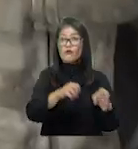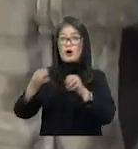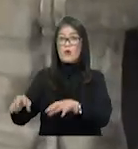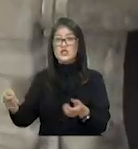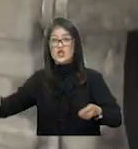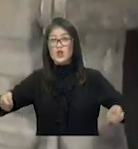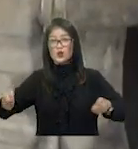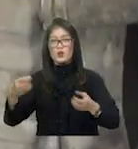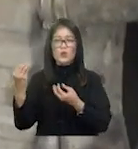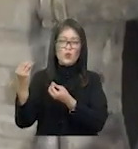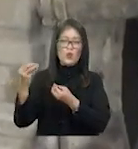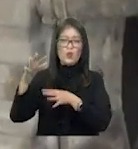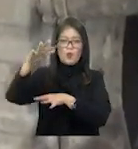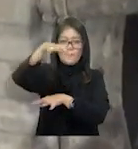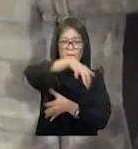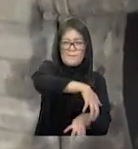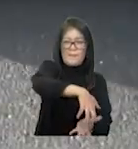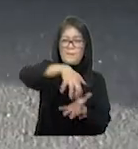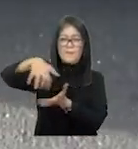Menunggu datangnya alat berat